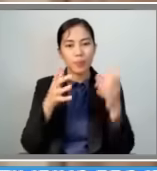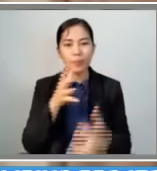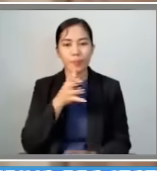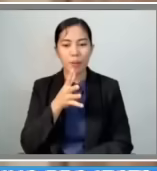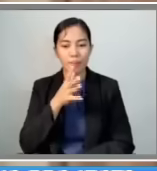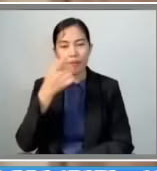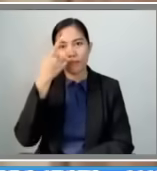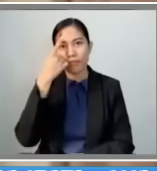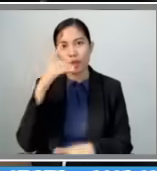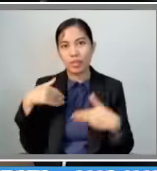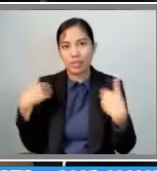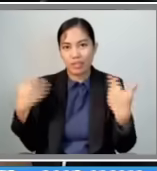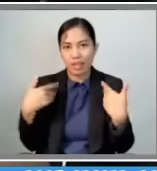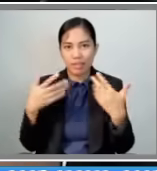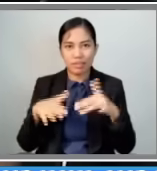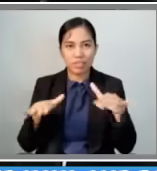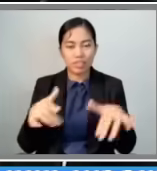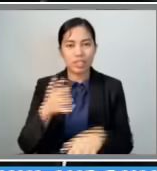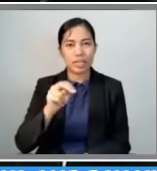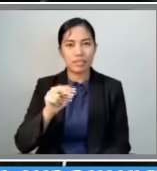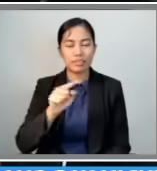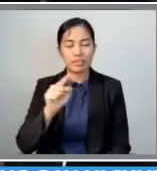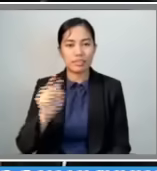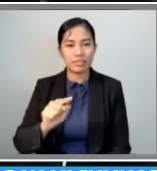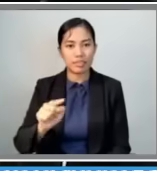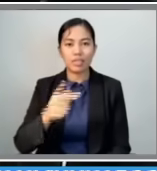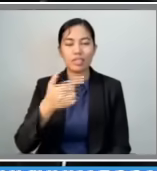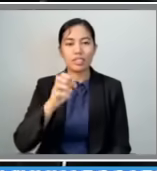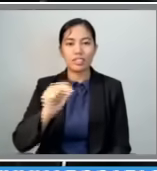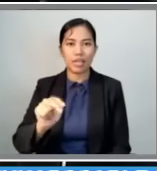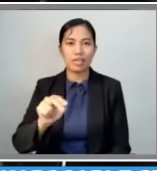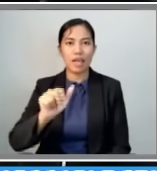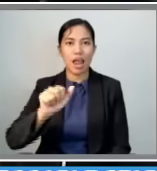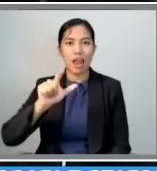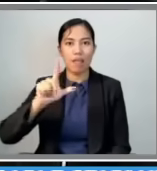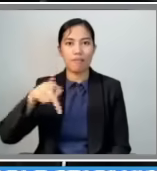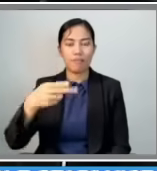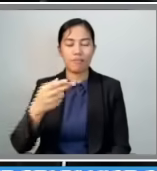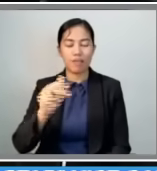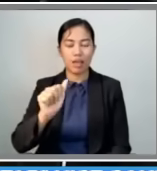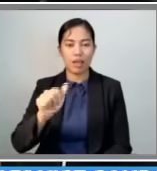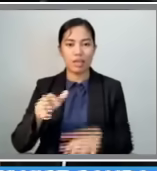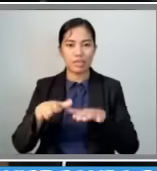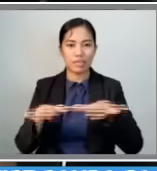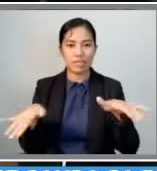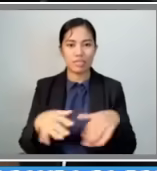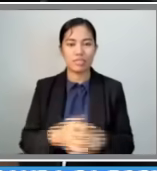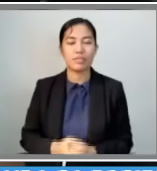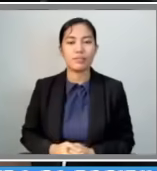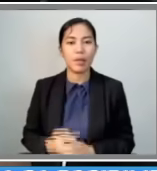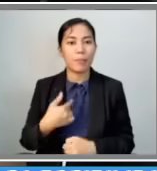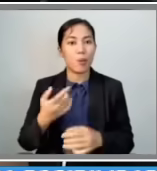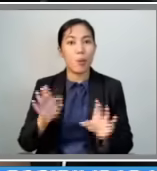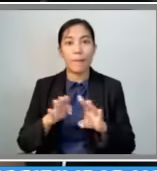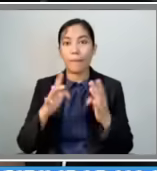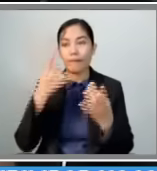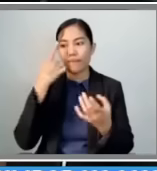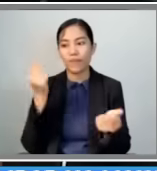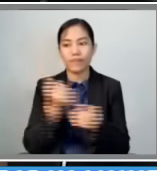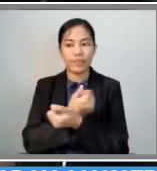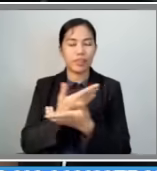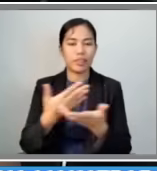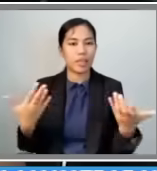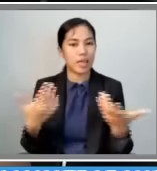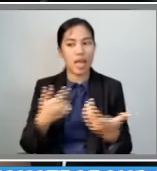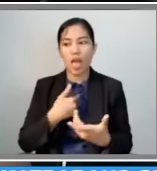kids. I'm open to anything. I am the kind of mom who would listen to whatever they say. I'm